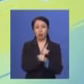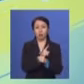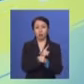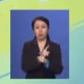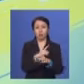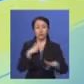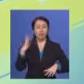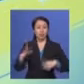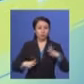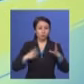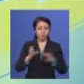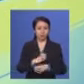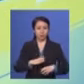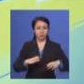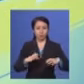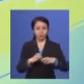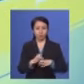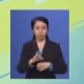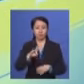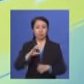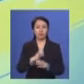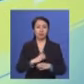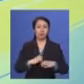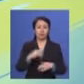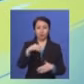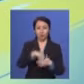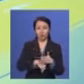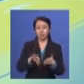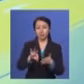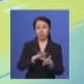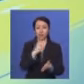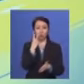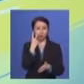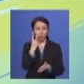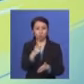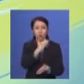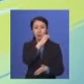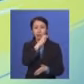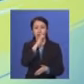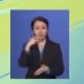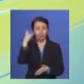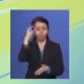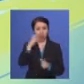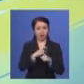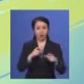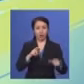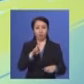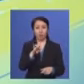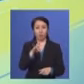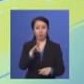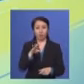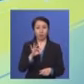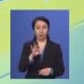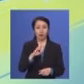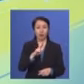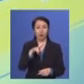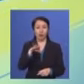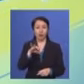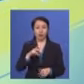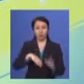мер тренировочные сборы. В состав национальной команды вошли сразу два североказахстанца – Амангали Бекбулатов и Данияр